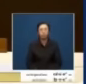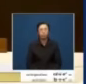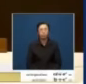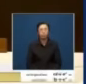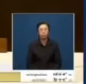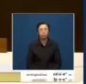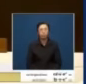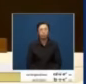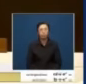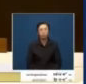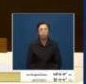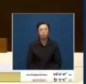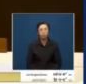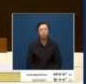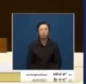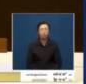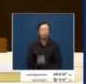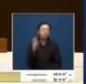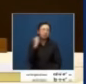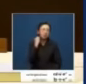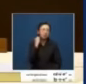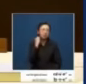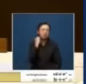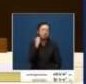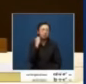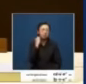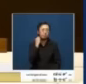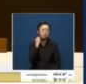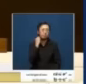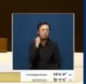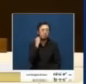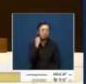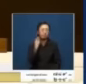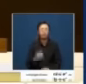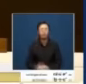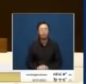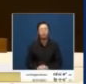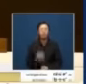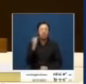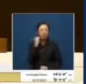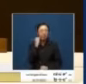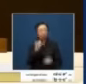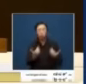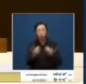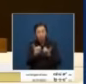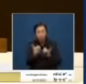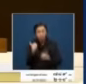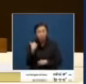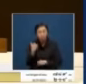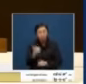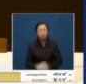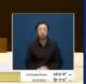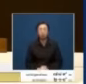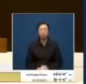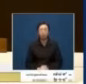รกฎาคมครั้งก่อนล่มไปใช่ไหมคะเดี๋ยวรอจับตาคณะกรรมการบริหารพรรคอีกทีหนึ่งประชุมกัน23กรกฎาคมรอบนี้คุณจุรินทร์บอกไม่น่